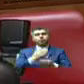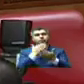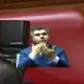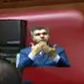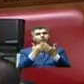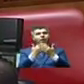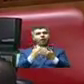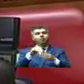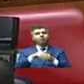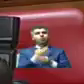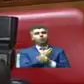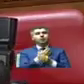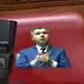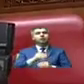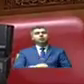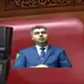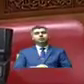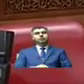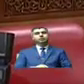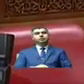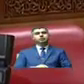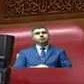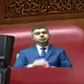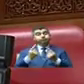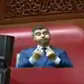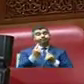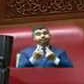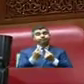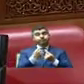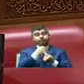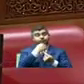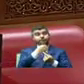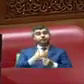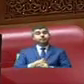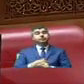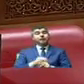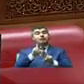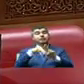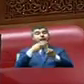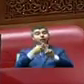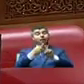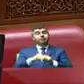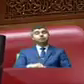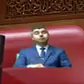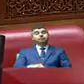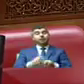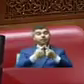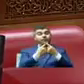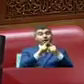السيد المستشار المحترم، يمكن لي نأكد في سياق الجواب على